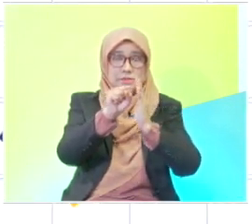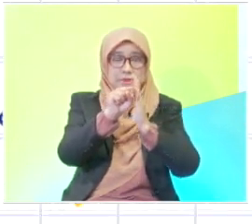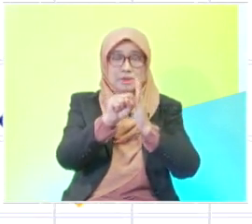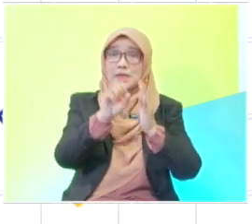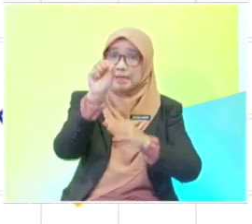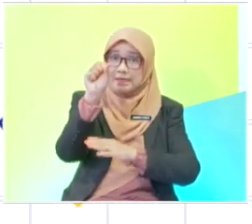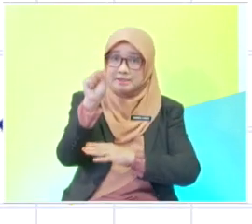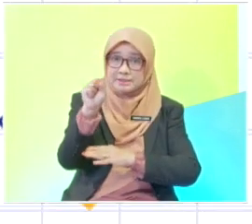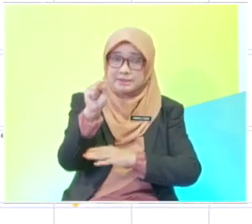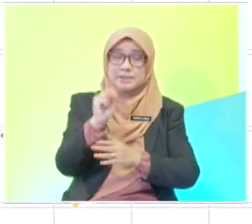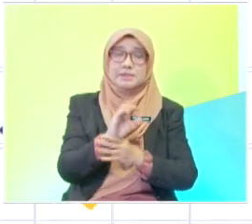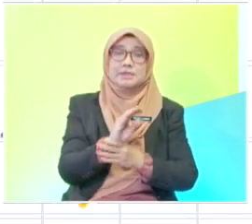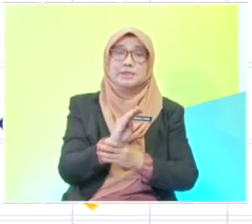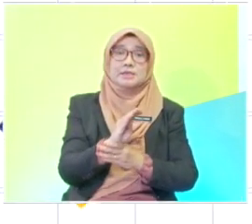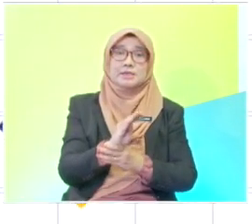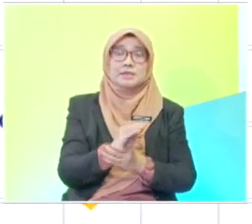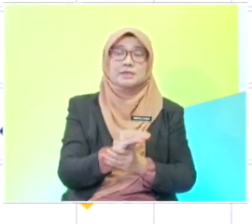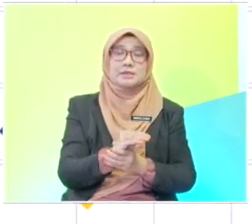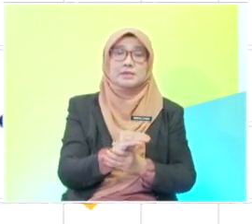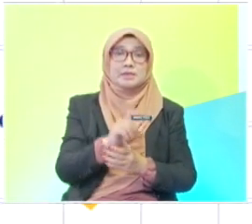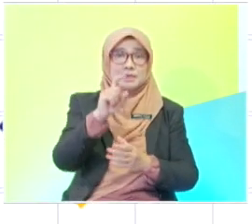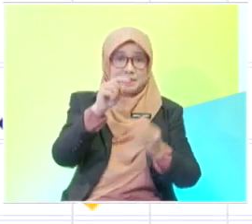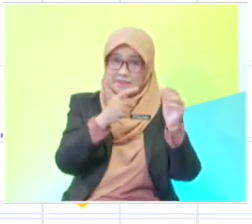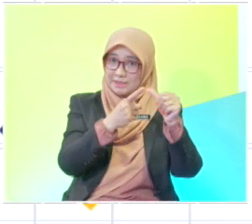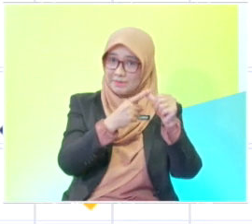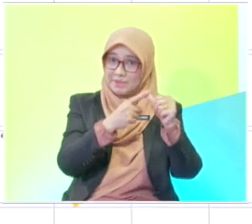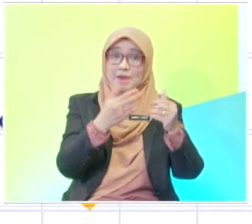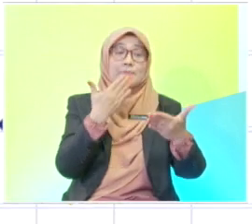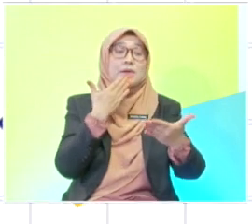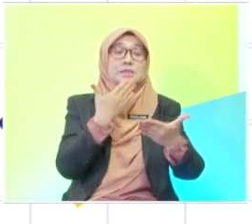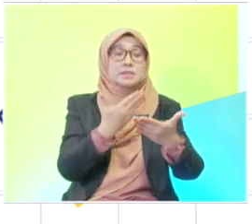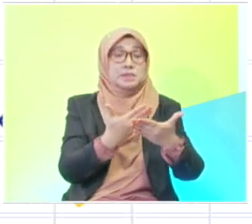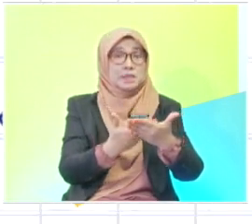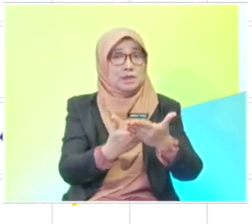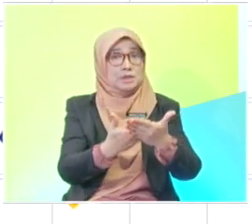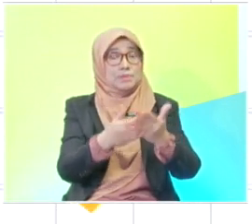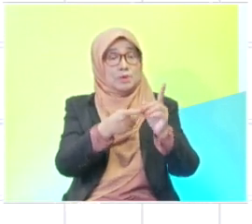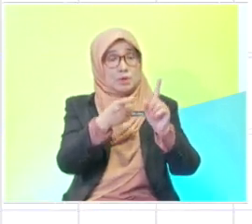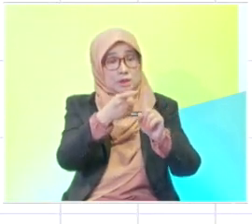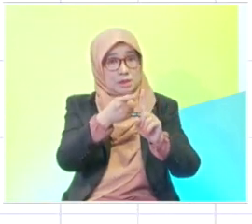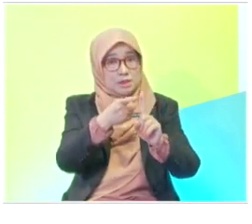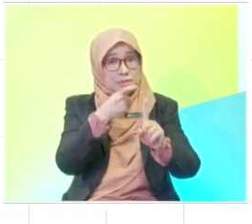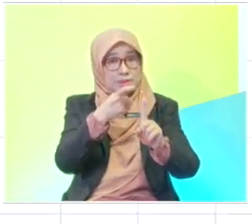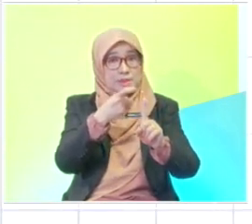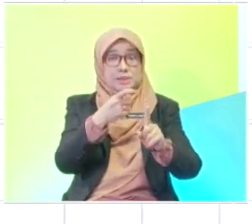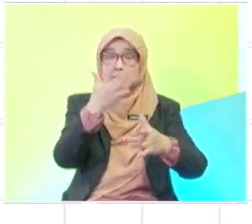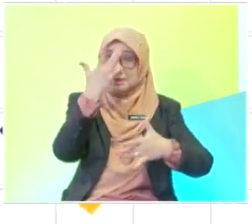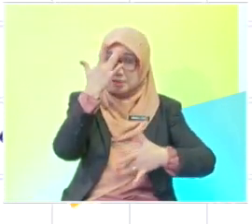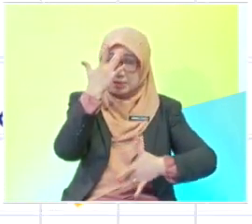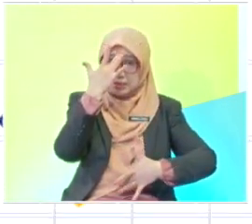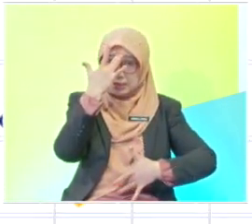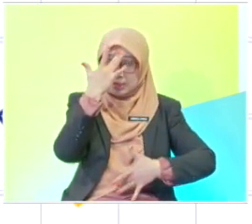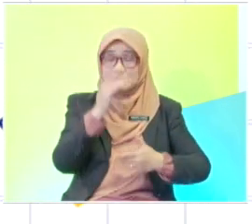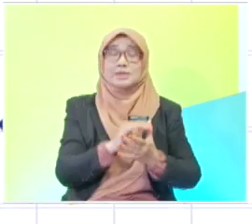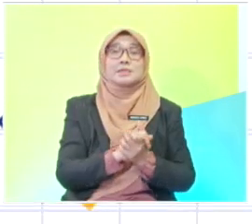badan sendiri kita lawan, sembuh daripada penyakit. InsyaAllah akan sembuh dari penyakit sana. Dan dia bersifat